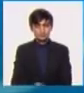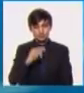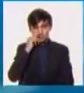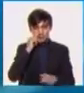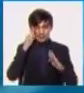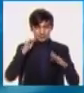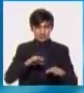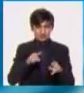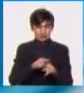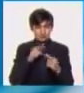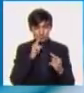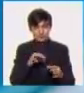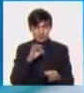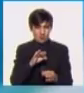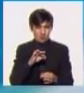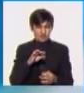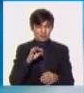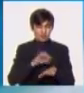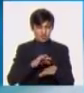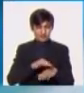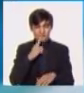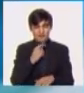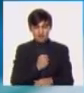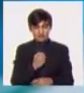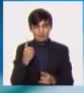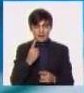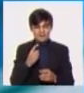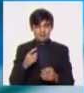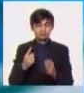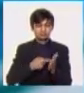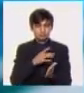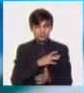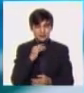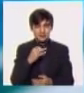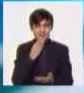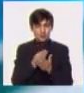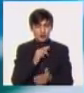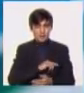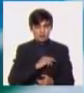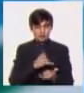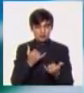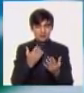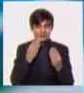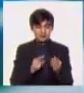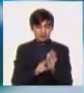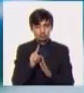Шымкентте эпидемиямен күресуге әскери міндеттілердің алғашқы легі шақыртылып, олар өз жұмысына бүгіннен бастап